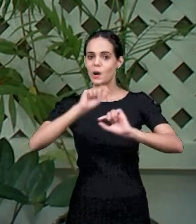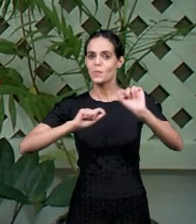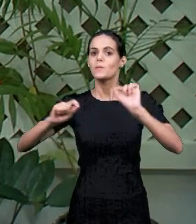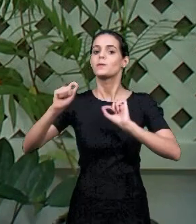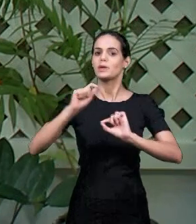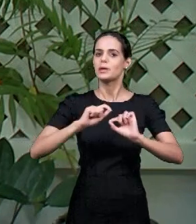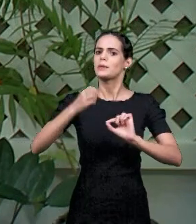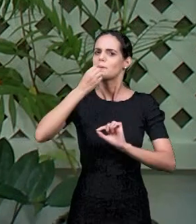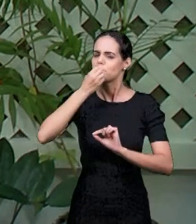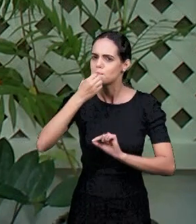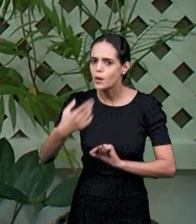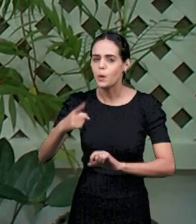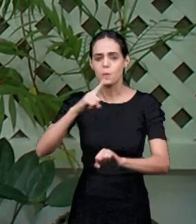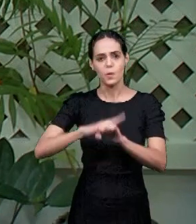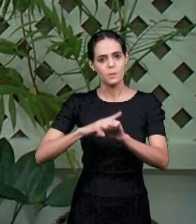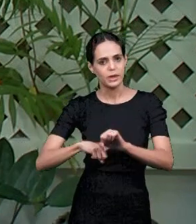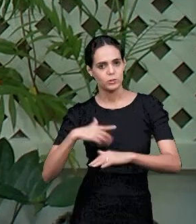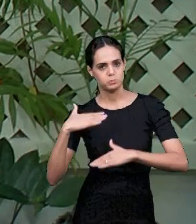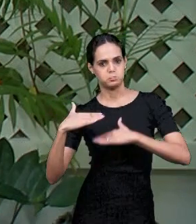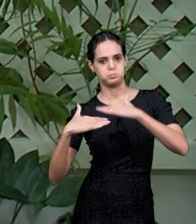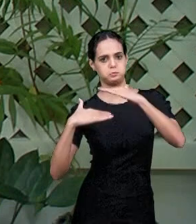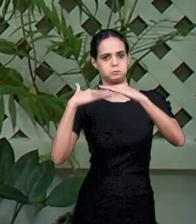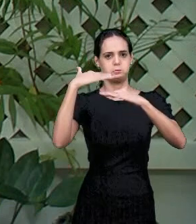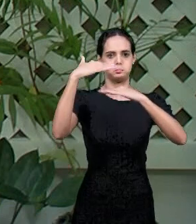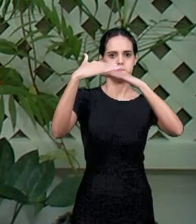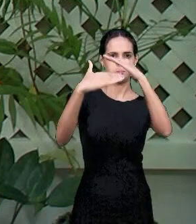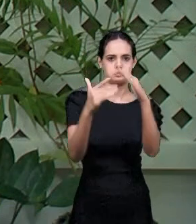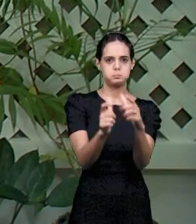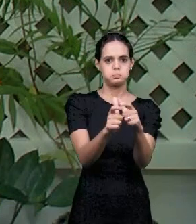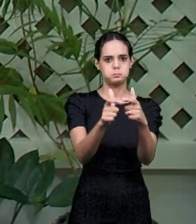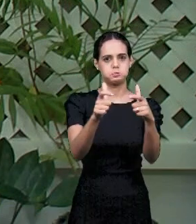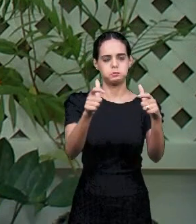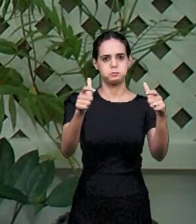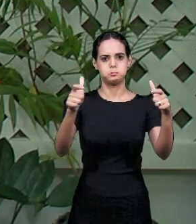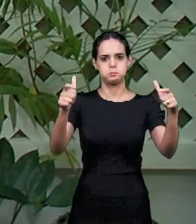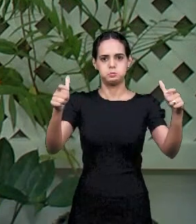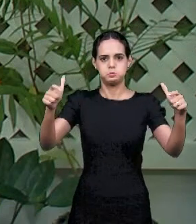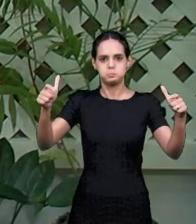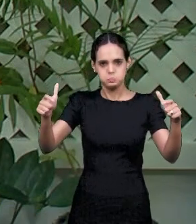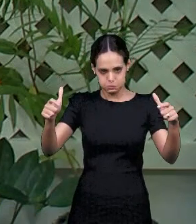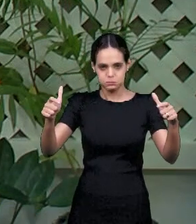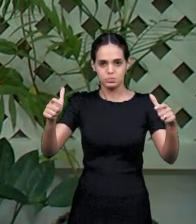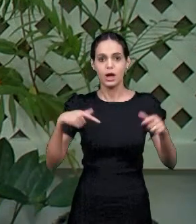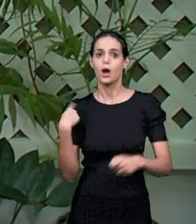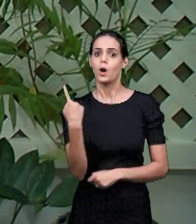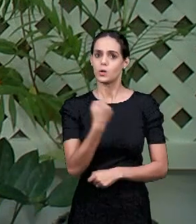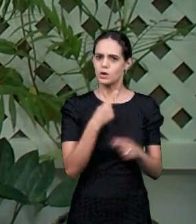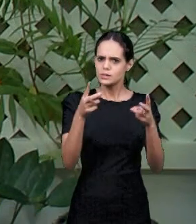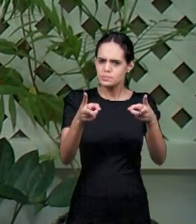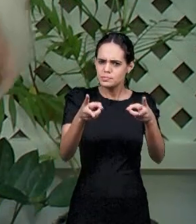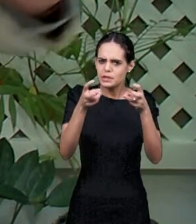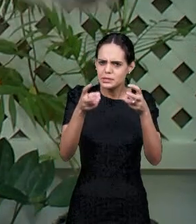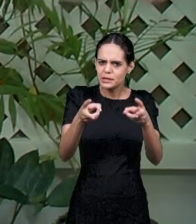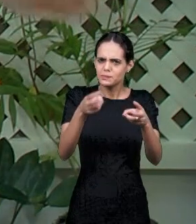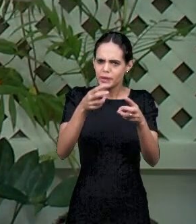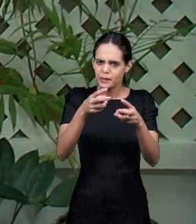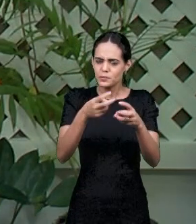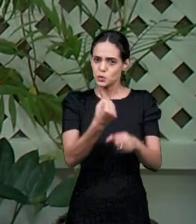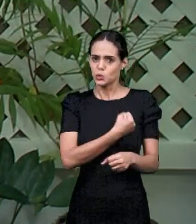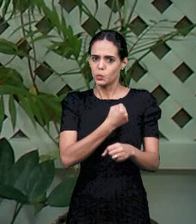ça a été un succès. Nous sommes en train de vivre un moment de croissance et plusieurs indicateurs ici montrent